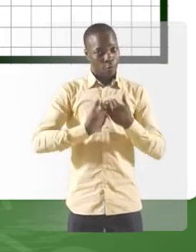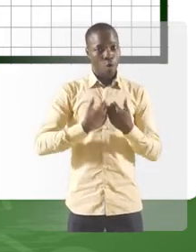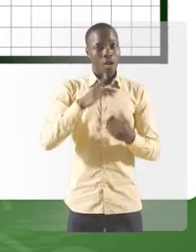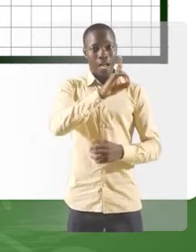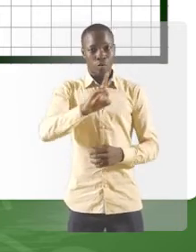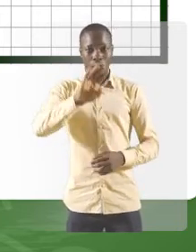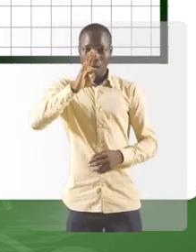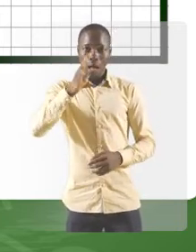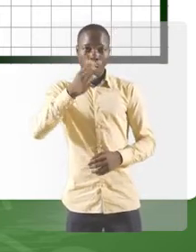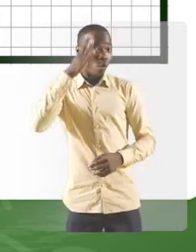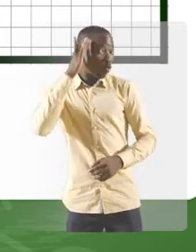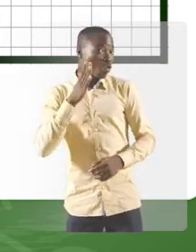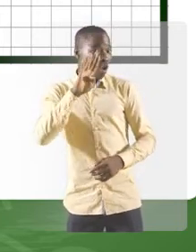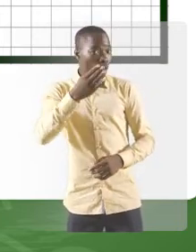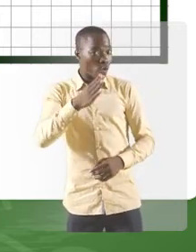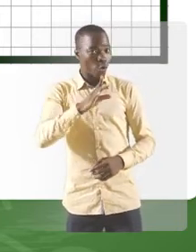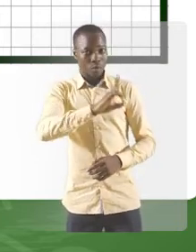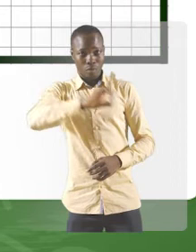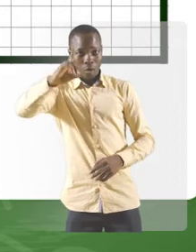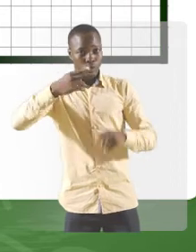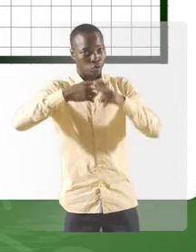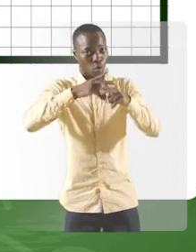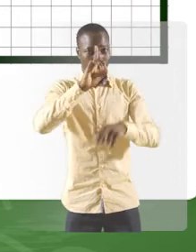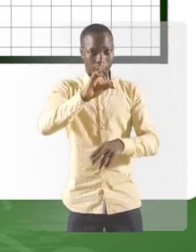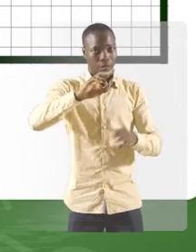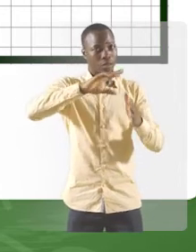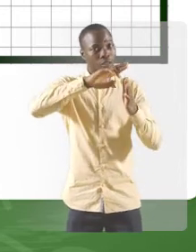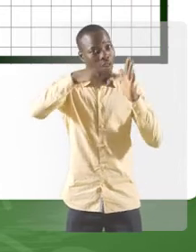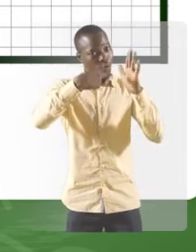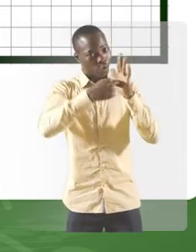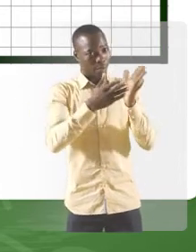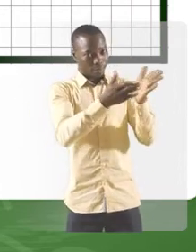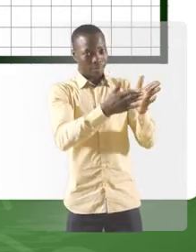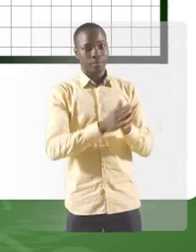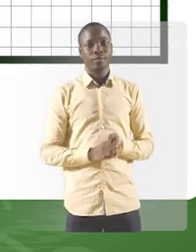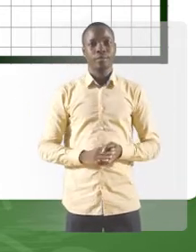D comme présentée dans le repère ci-contre.